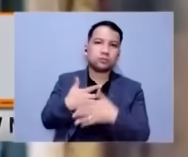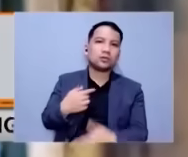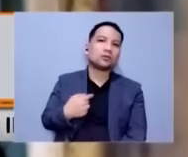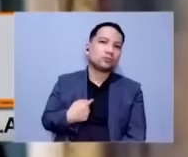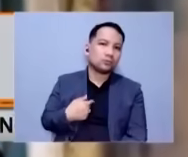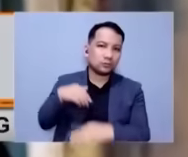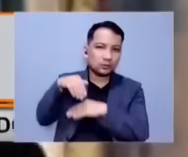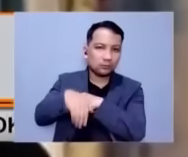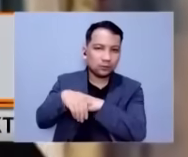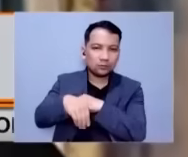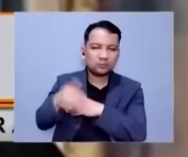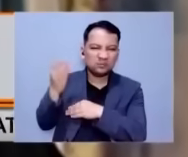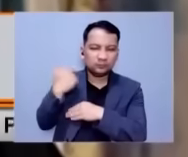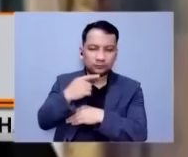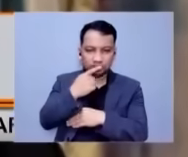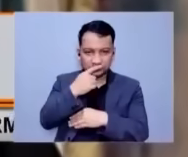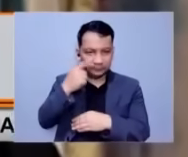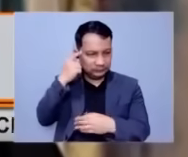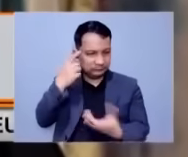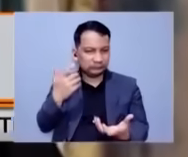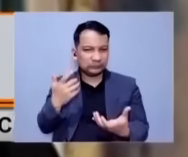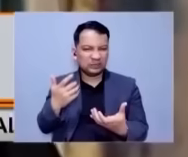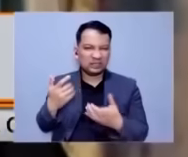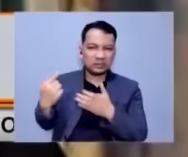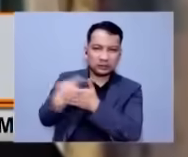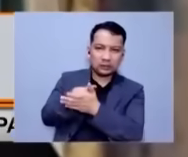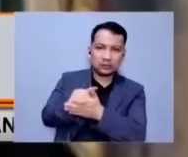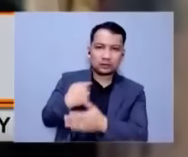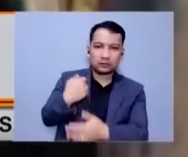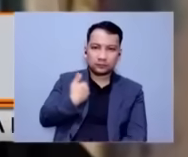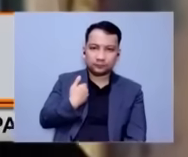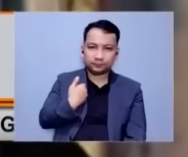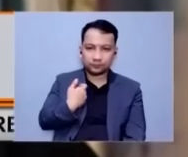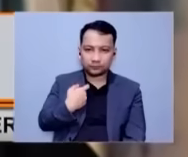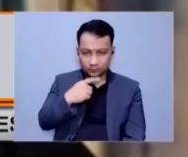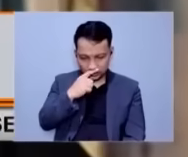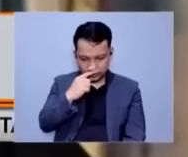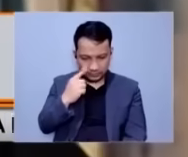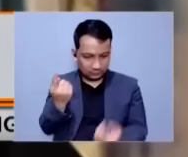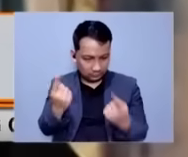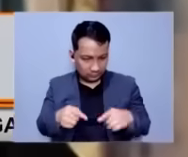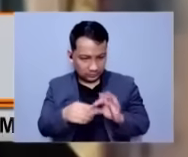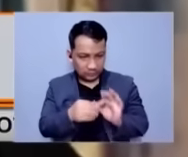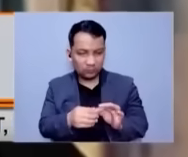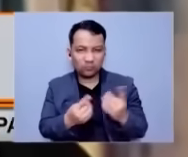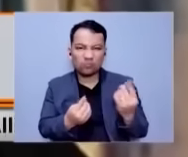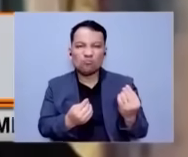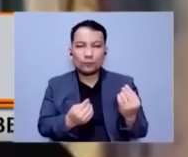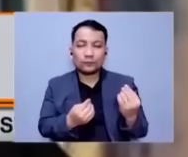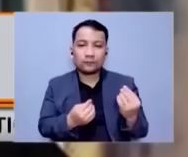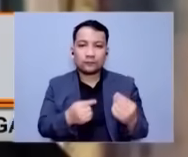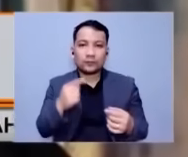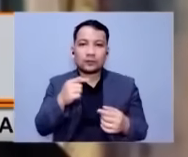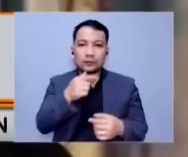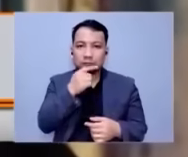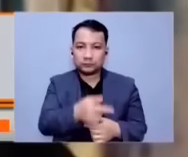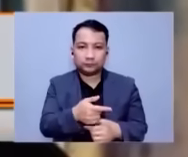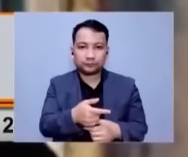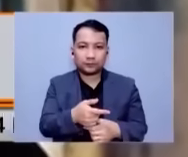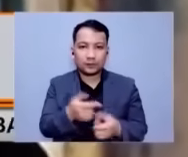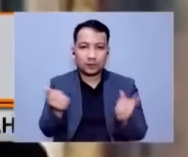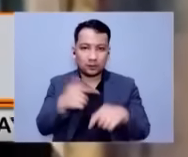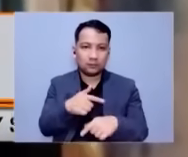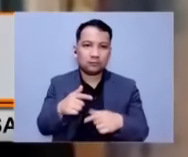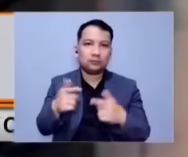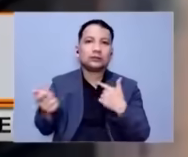yon. Inisip ko na mamamatay na talaga ako. Ngayon, ang resulta, minalas. Ako na ang nakapatay.